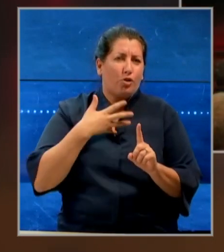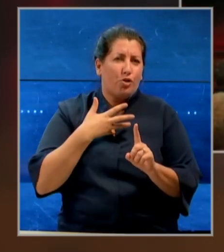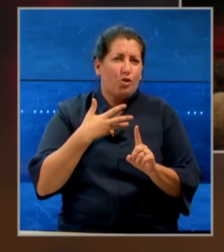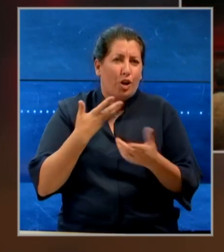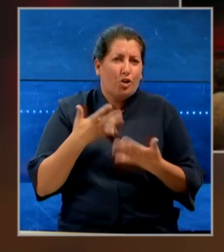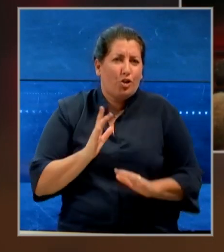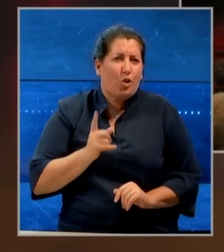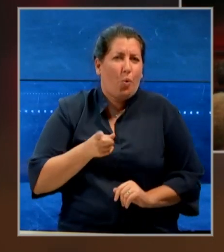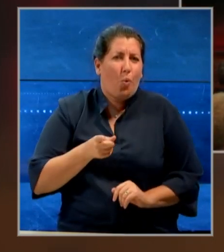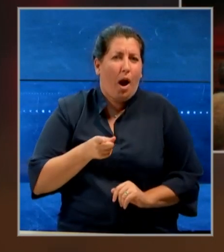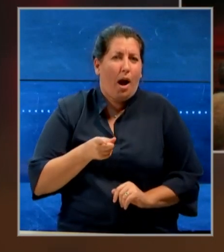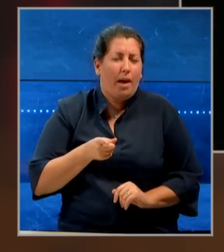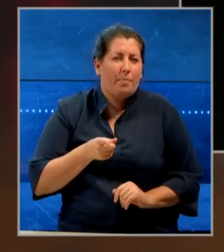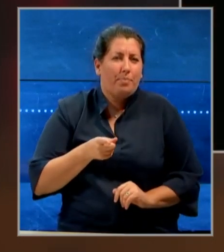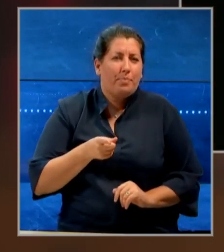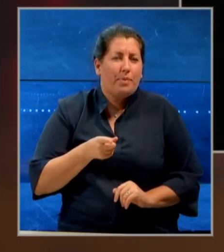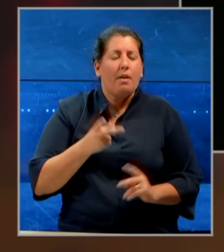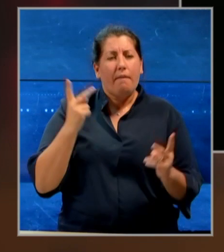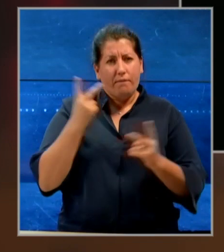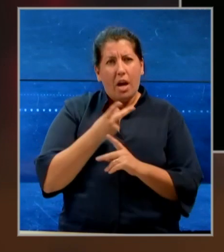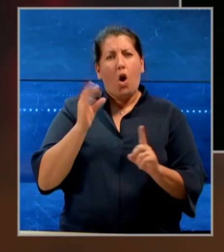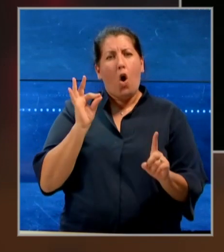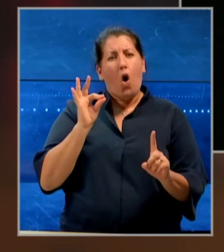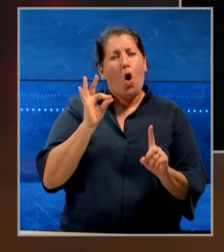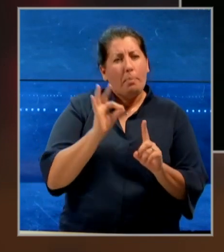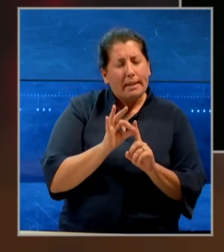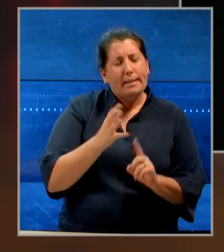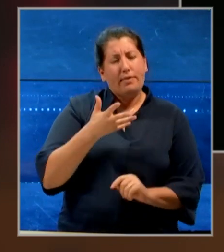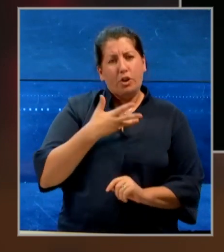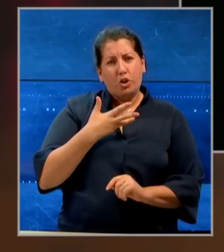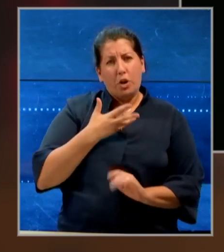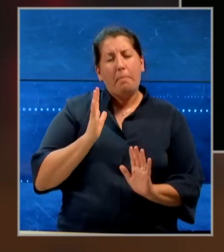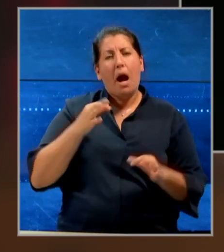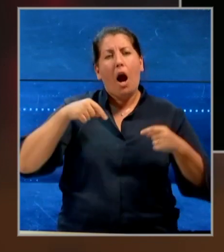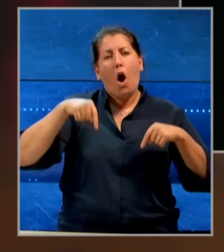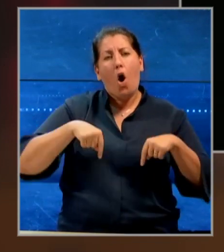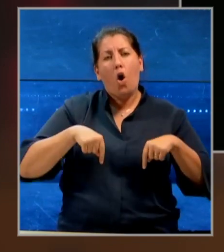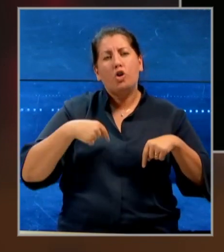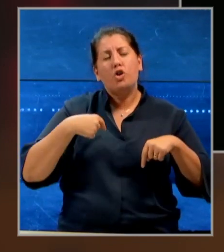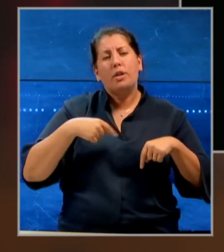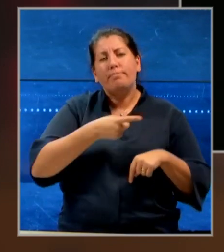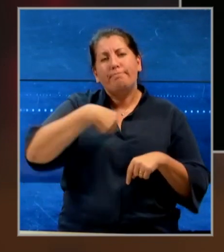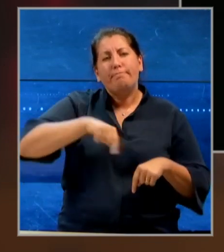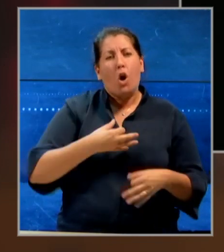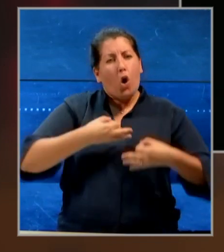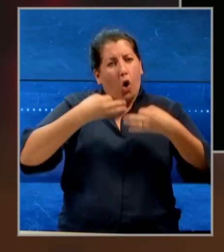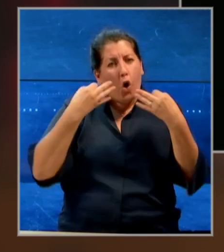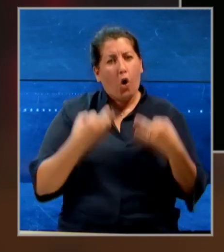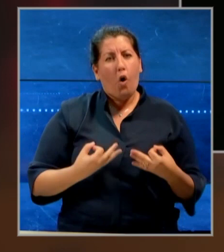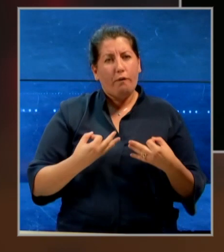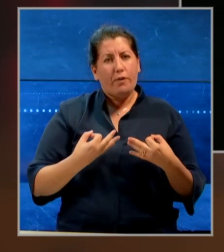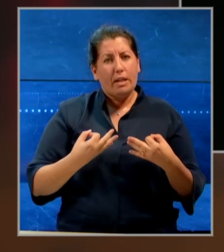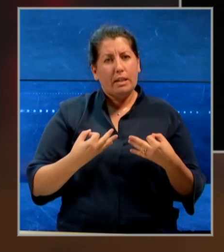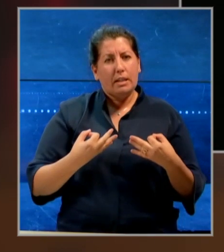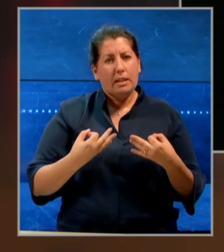non abbiamo in mente gli obiettivi, è che io oggi sono convinto, siamo convinti che questo organico sia completo,